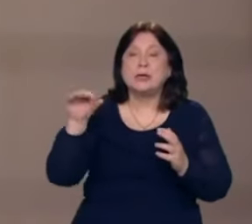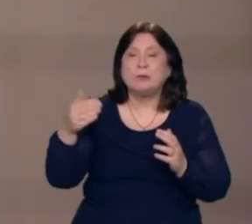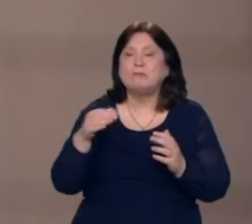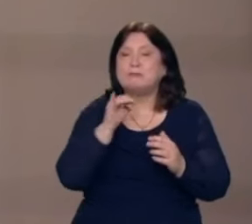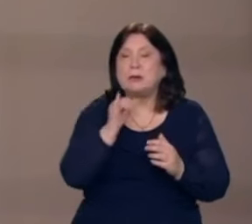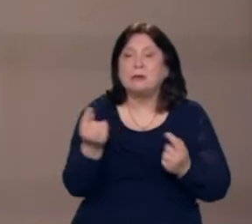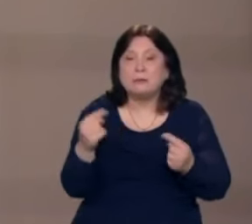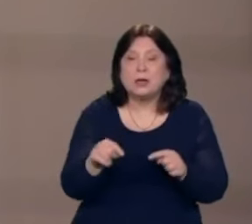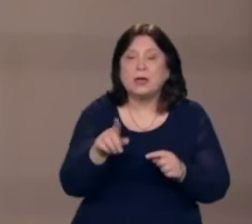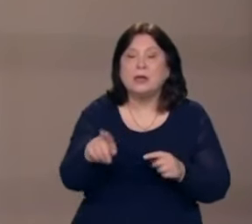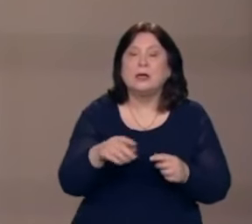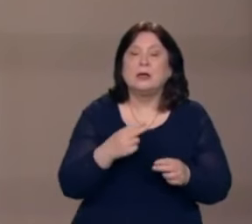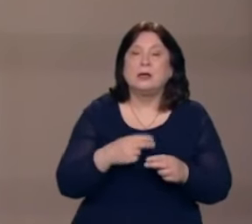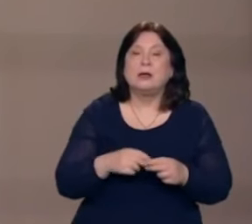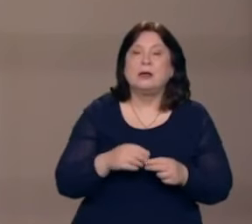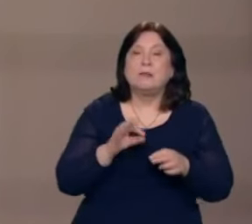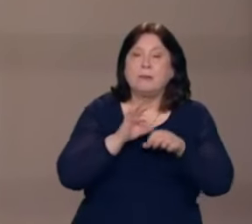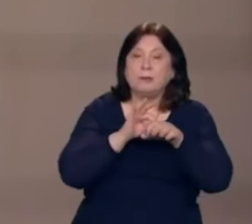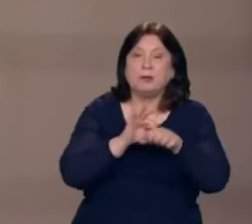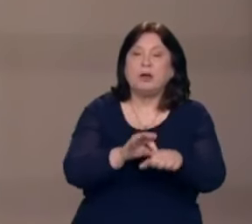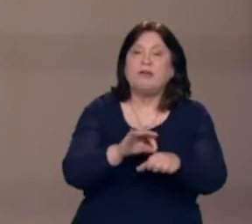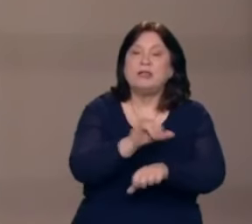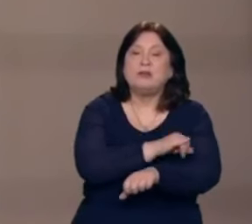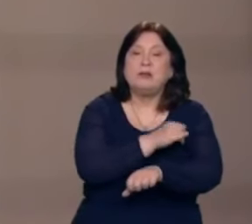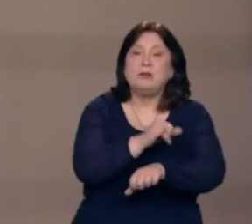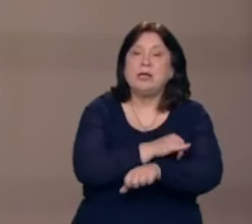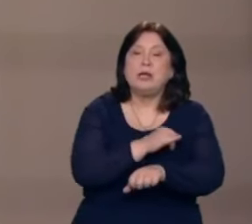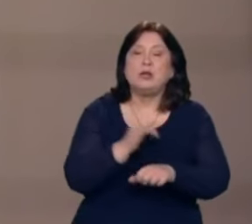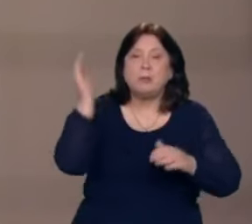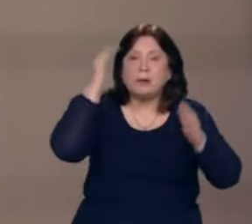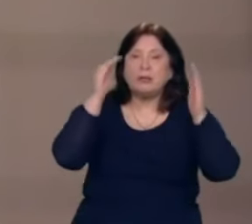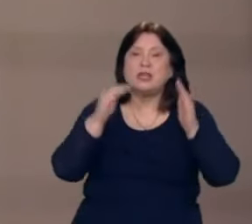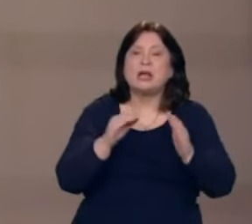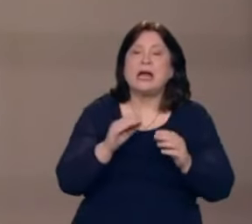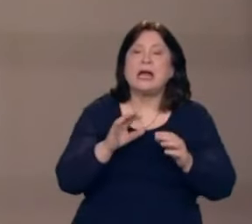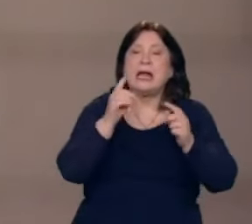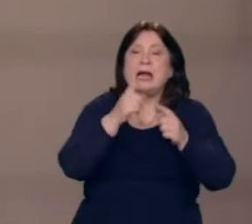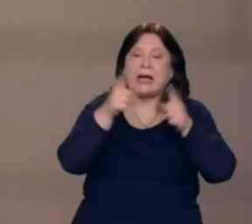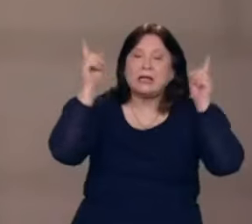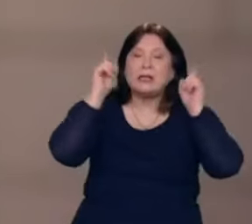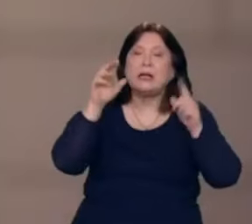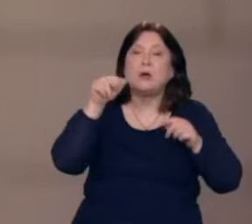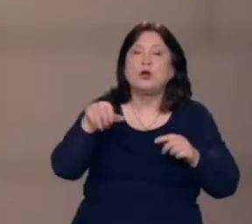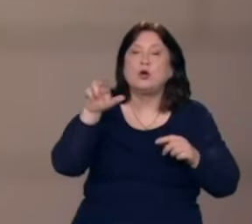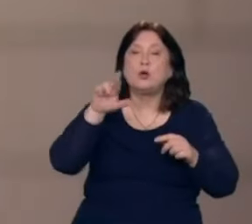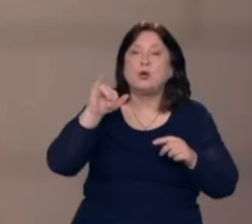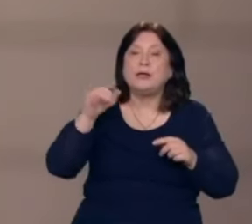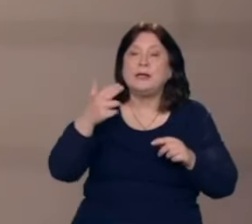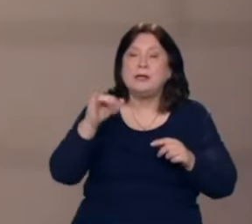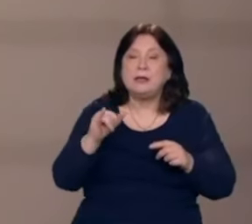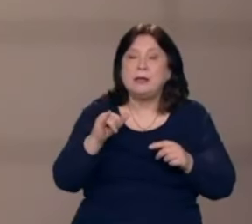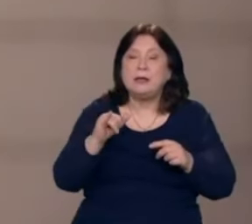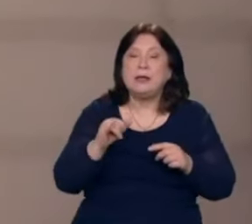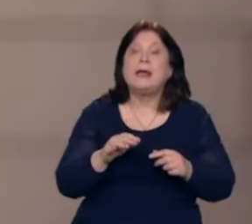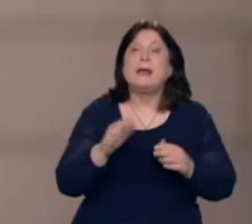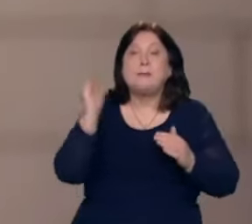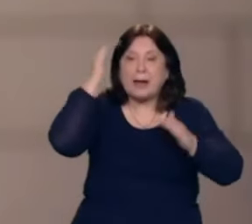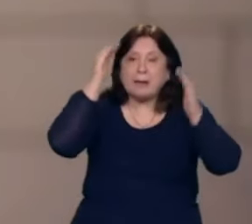Koloseum prowadził ją w imieniu papieża kardynał ruini papież ze swojej kaplicy